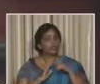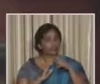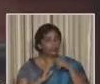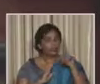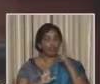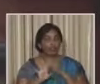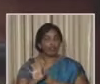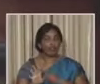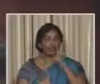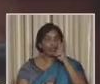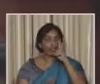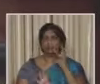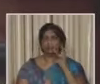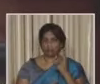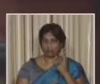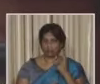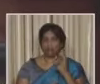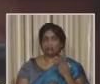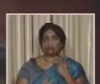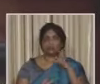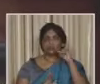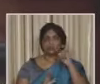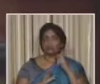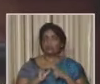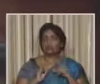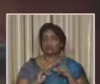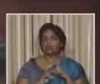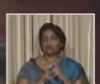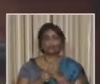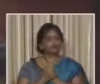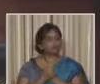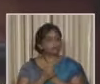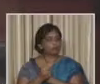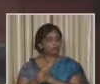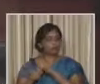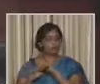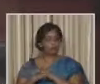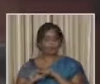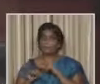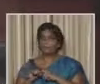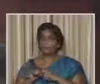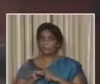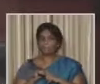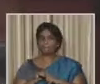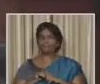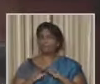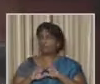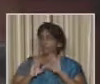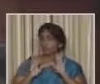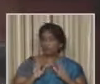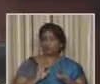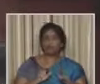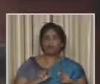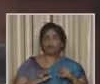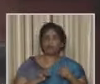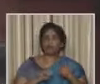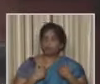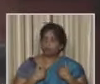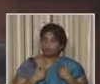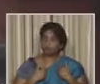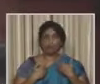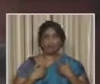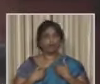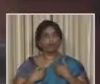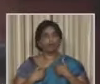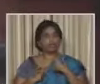அதை போலத்தான் இப்ராஹிமை 1-2 வருடங்களுக்கு மேலாக குற்றப்புலனாய்வு திணைக்களம் தடுத்து கேள்விகளை கேட்டுக்கொண்டு வந்தது.